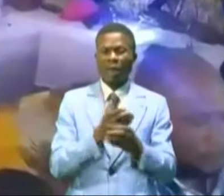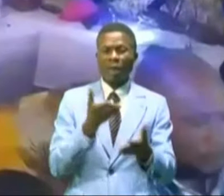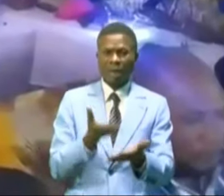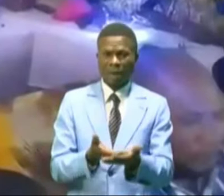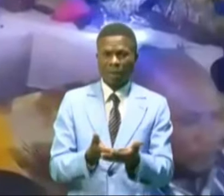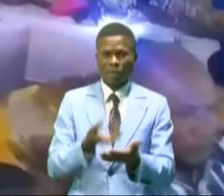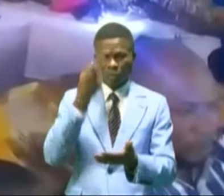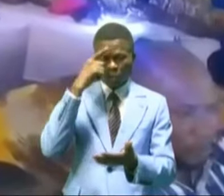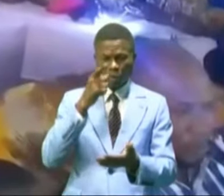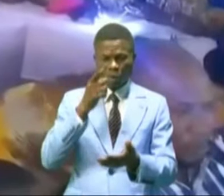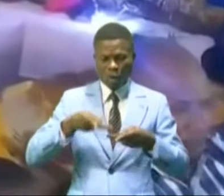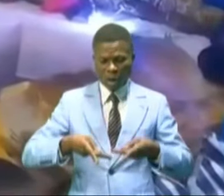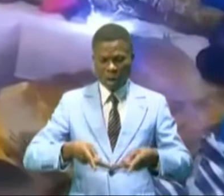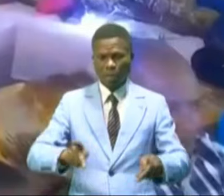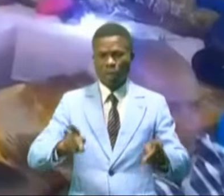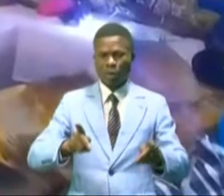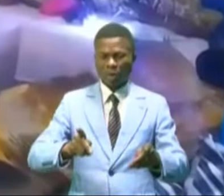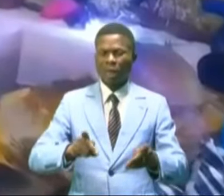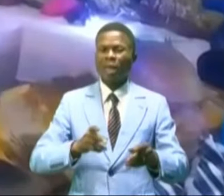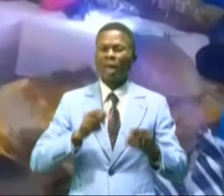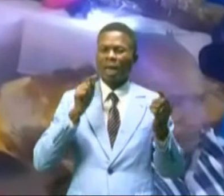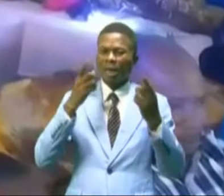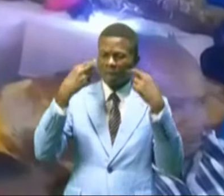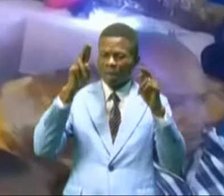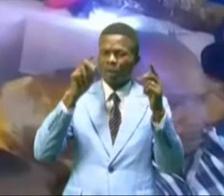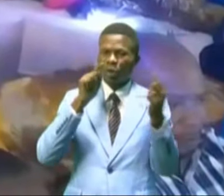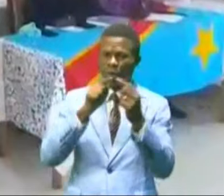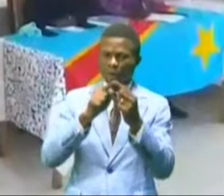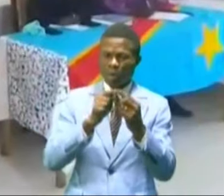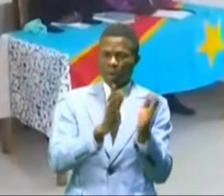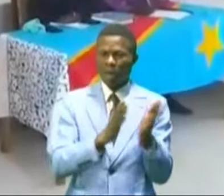pied pour permettre d'atteindre les objectifs assignés par le